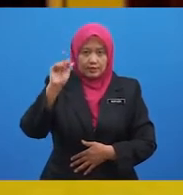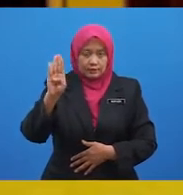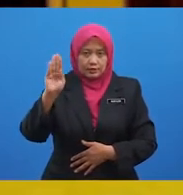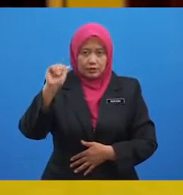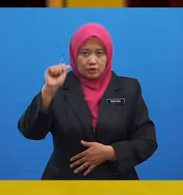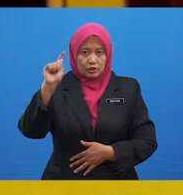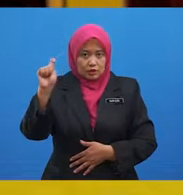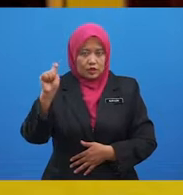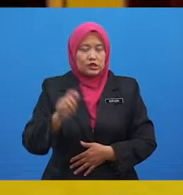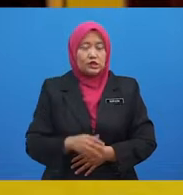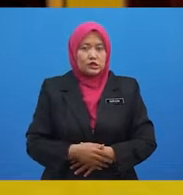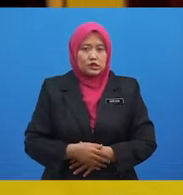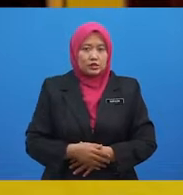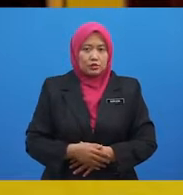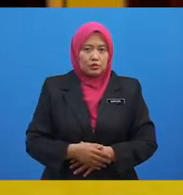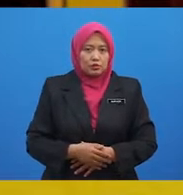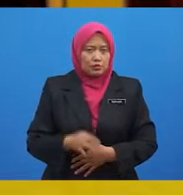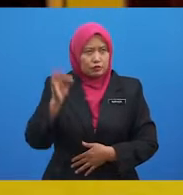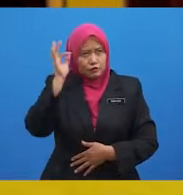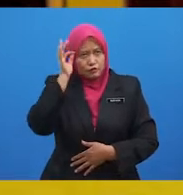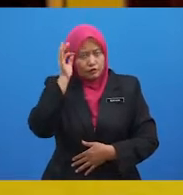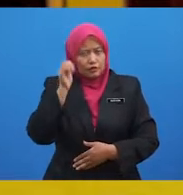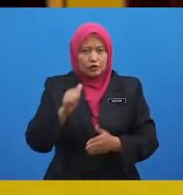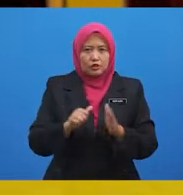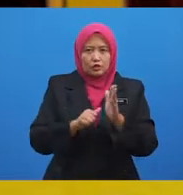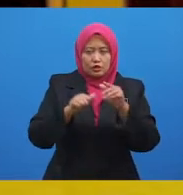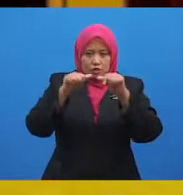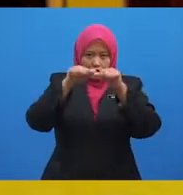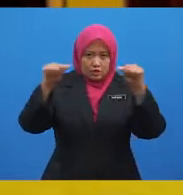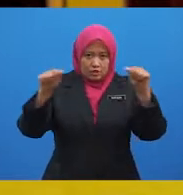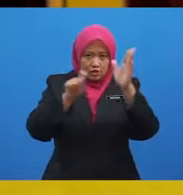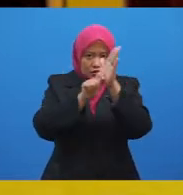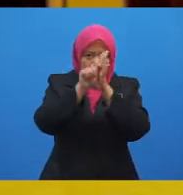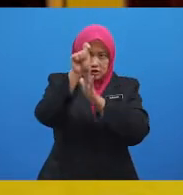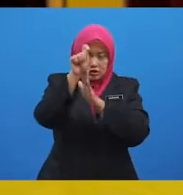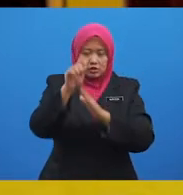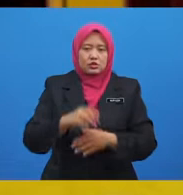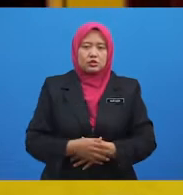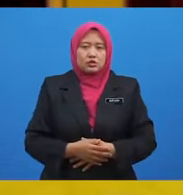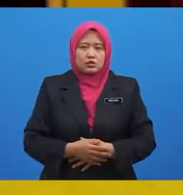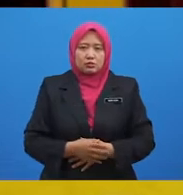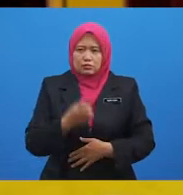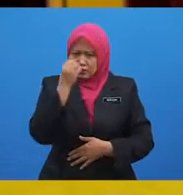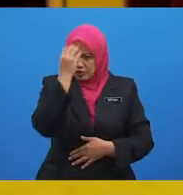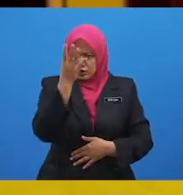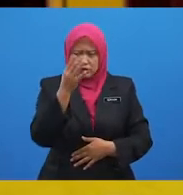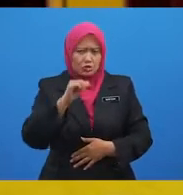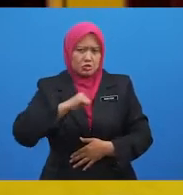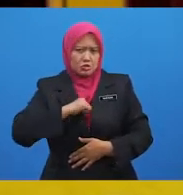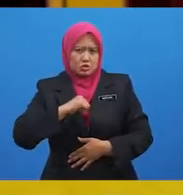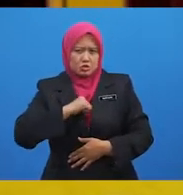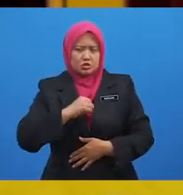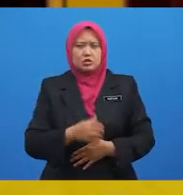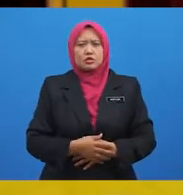murid memberikan jawapan mengikut pengetahuan dan pandangan sendiri. Jawapan murid-murid mestilah